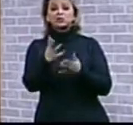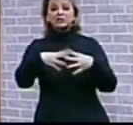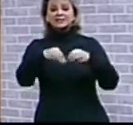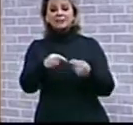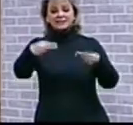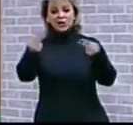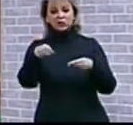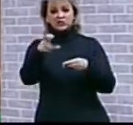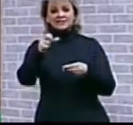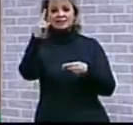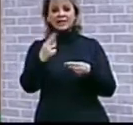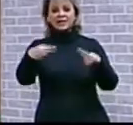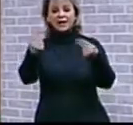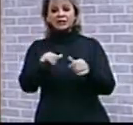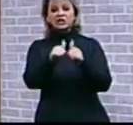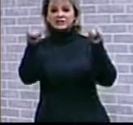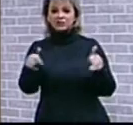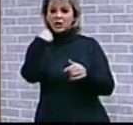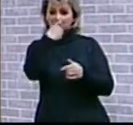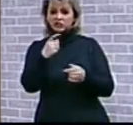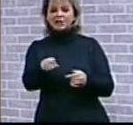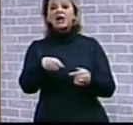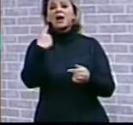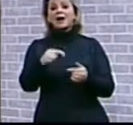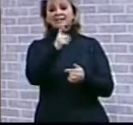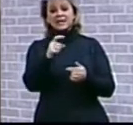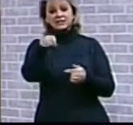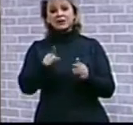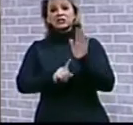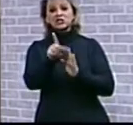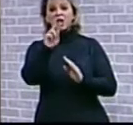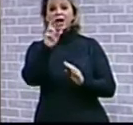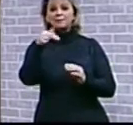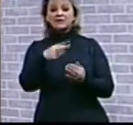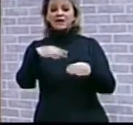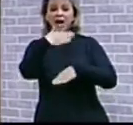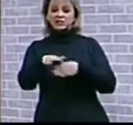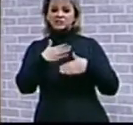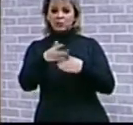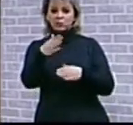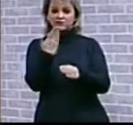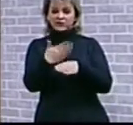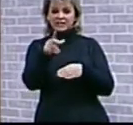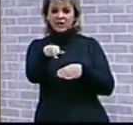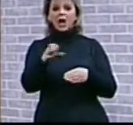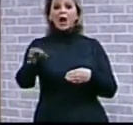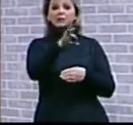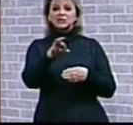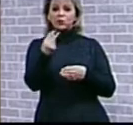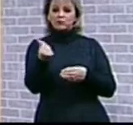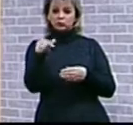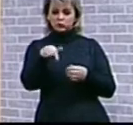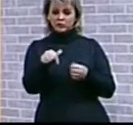предлагали заключить социальный контракт на разведение личного подсобного хозяйства. Начальный капитал в виде адресной помощи выделяют из областного